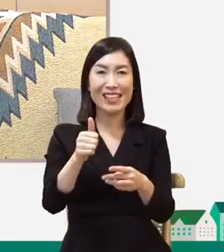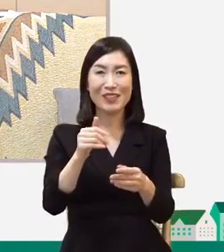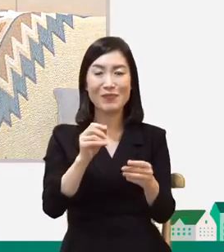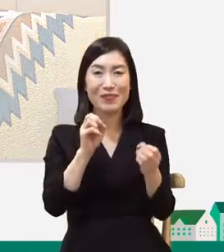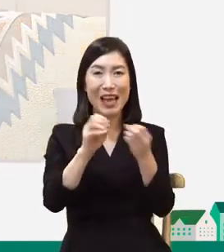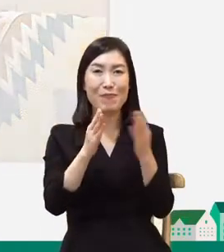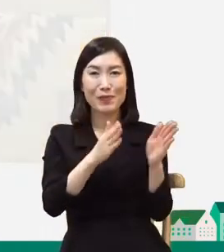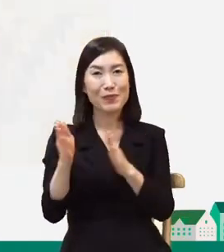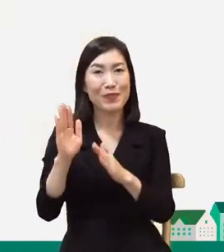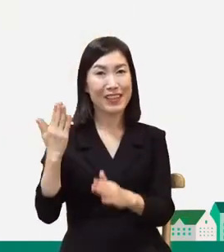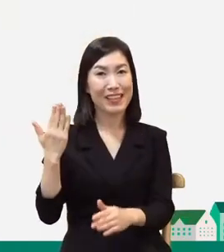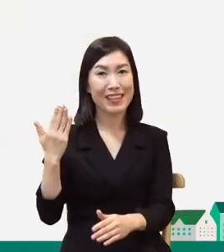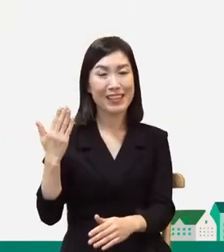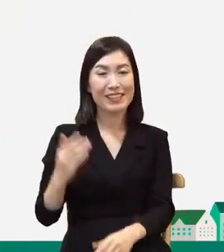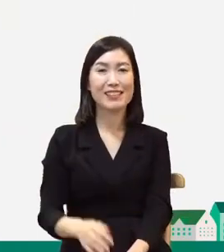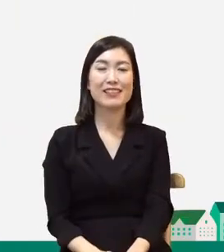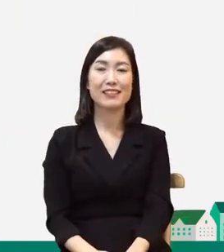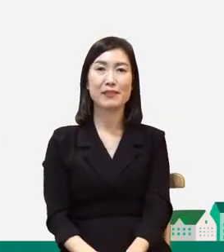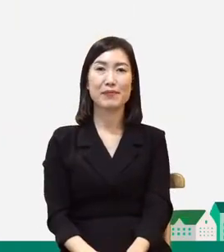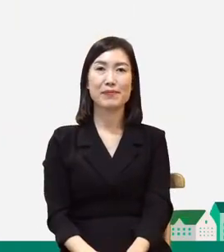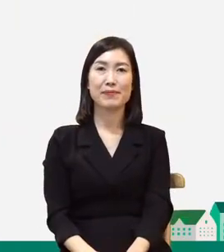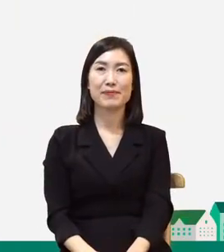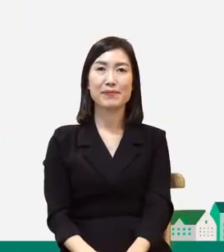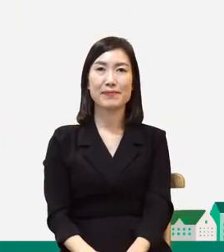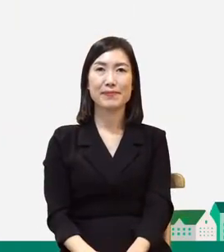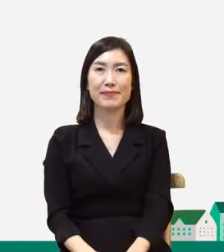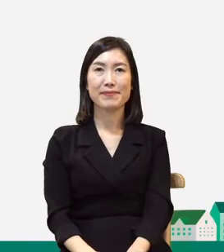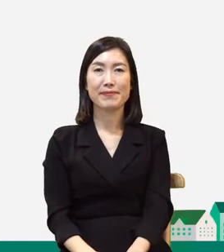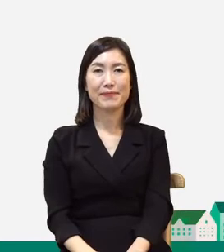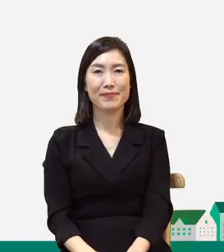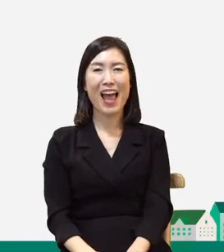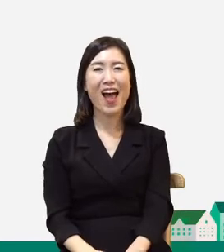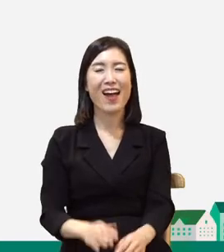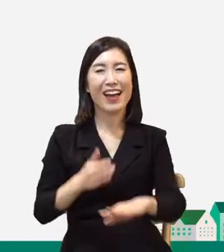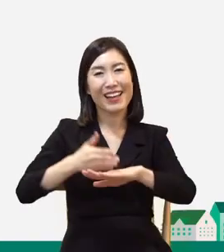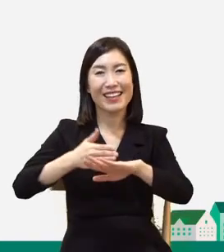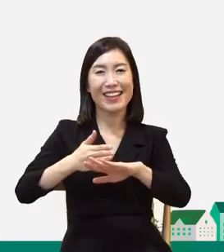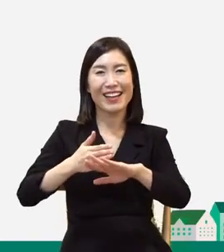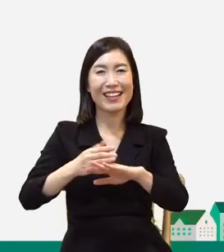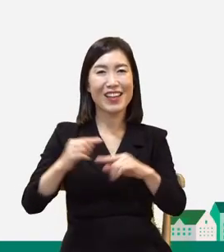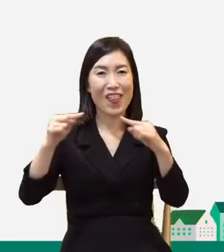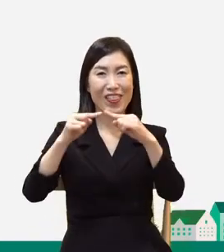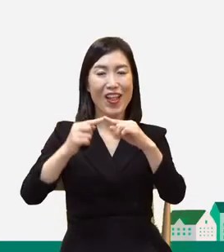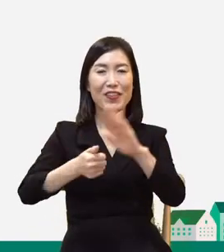준비되셨을까요? 네. 네. 아, 네, 감사합니다.